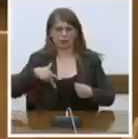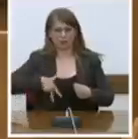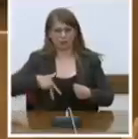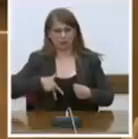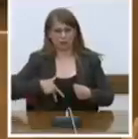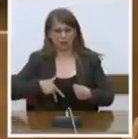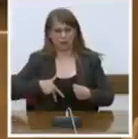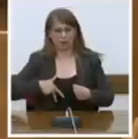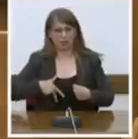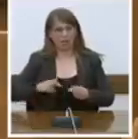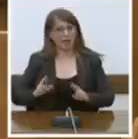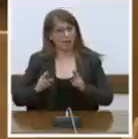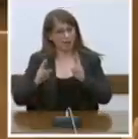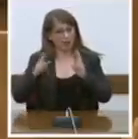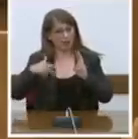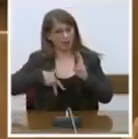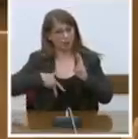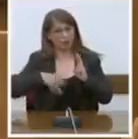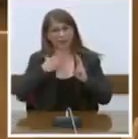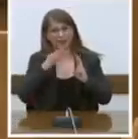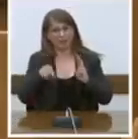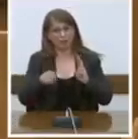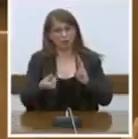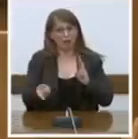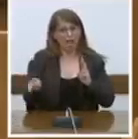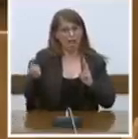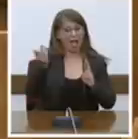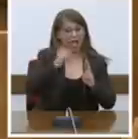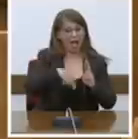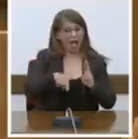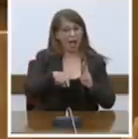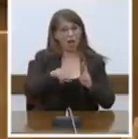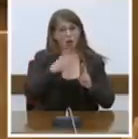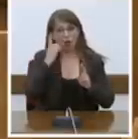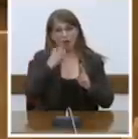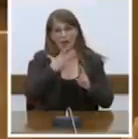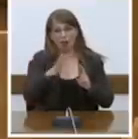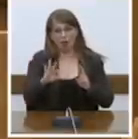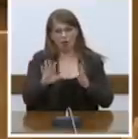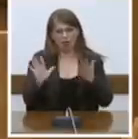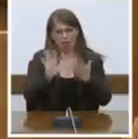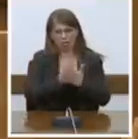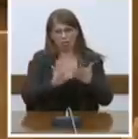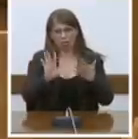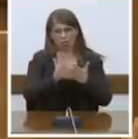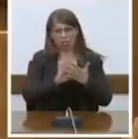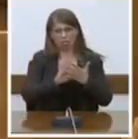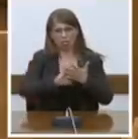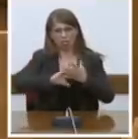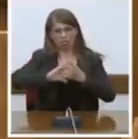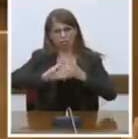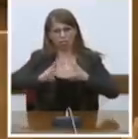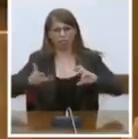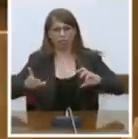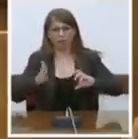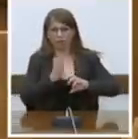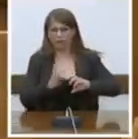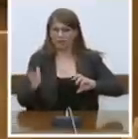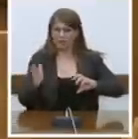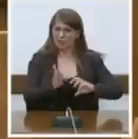ενεργεία υπουργοί, γιατί αυτό είναι άλλος ένας παράγοντας σύγχυσης και αλλίωσης της διάκρισης